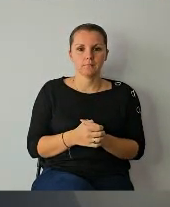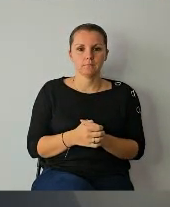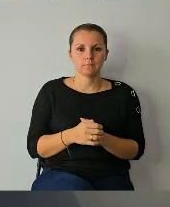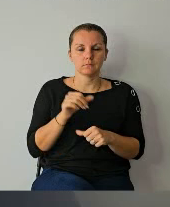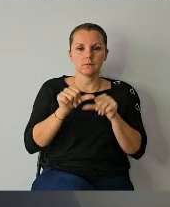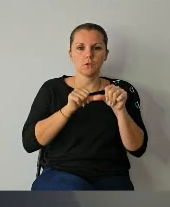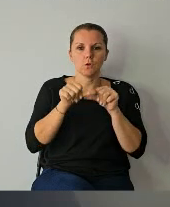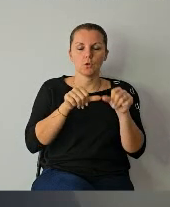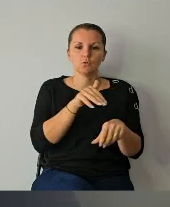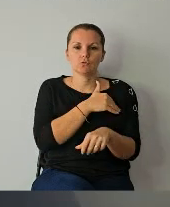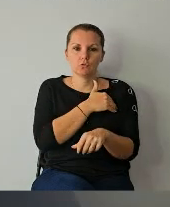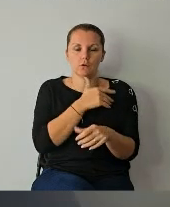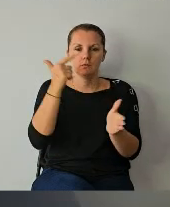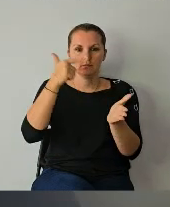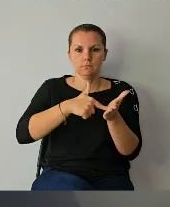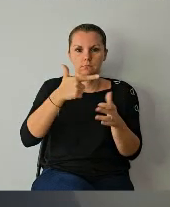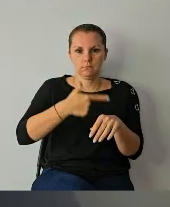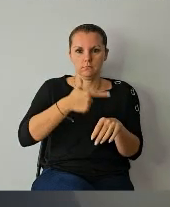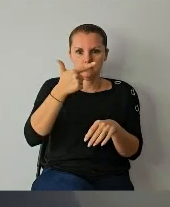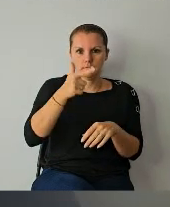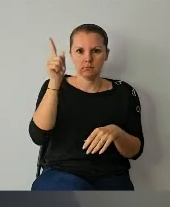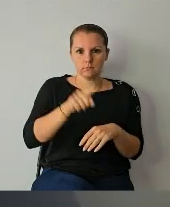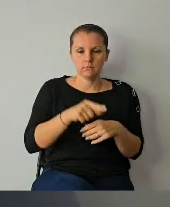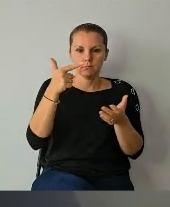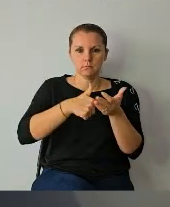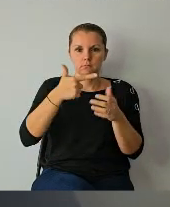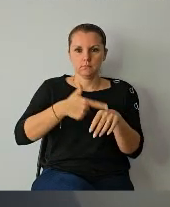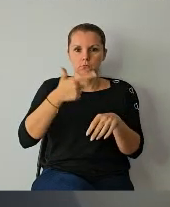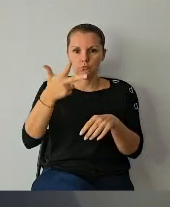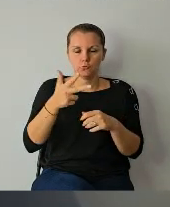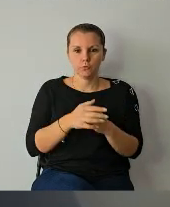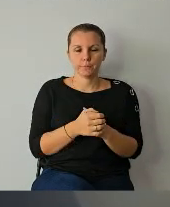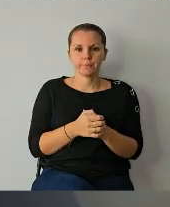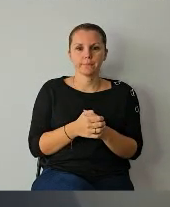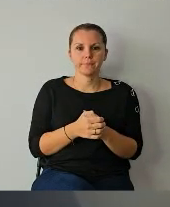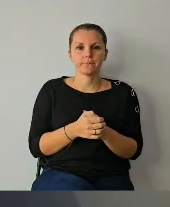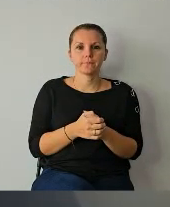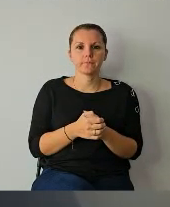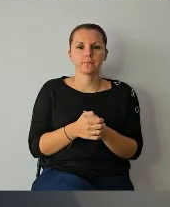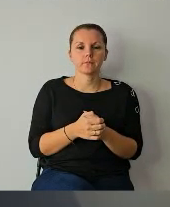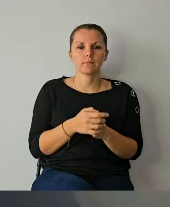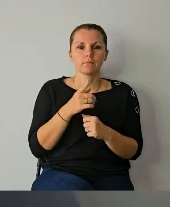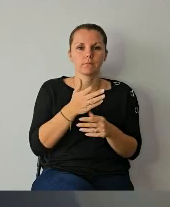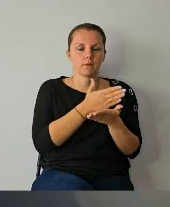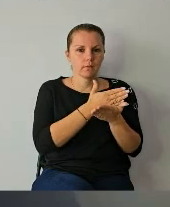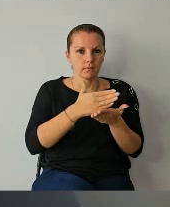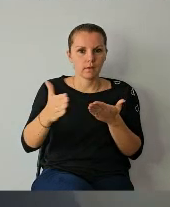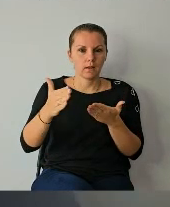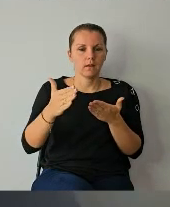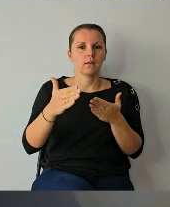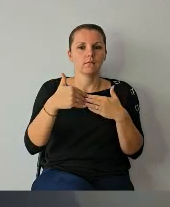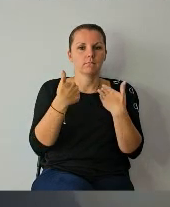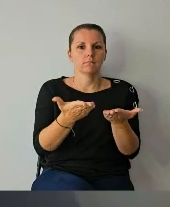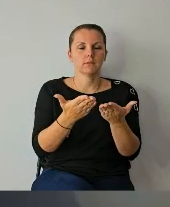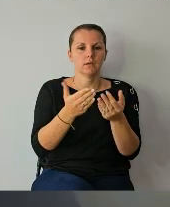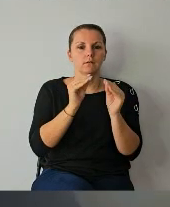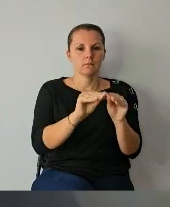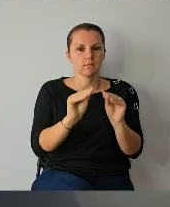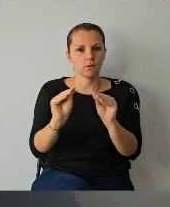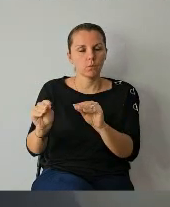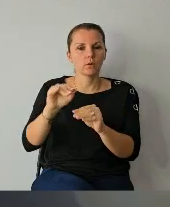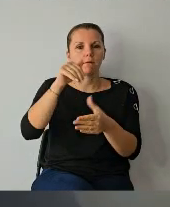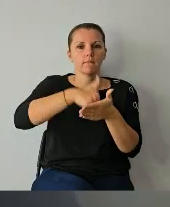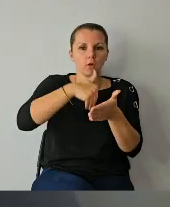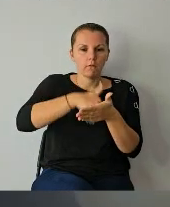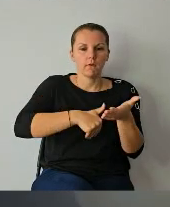Rok szkolny 2022 na 2023 to ciąg dalszy w zapewnieniu kształcenia i wychowania oraz